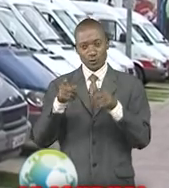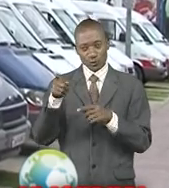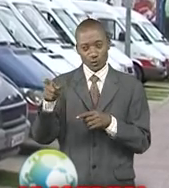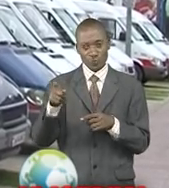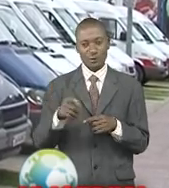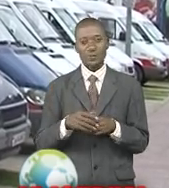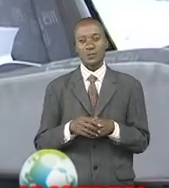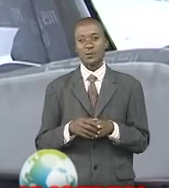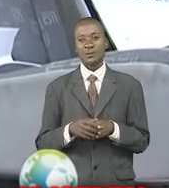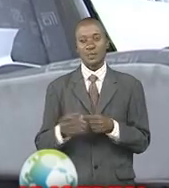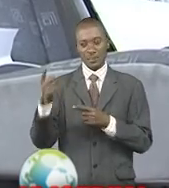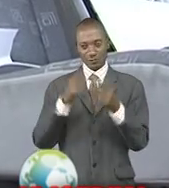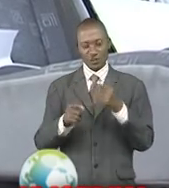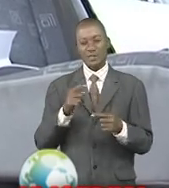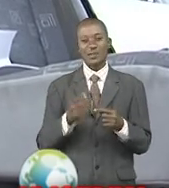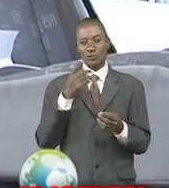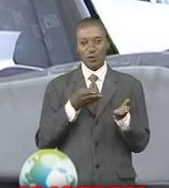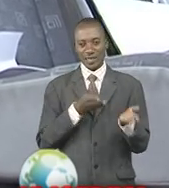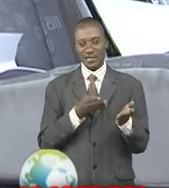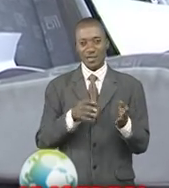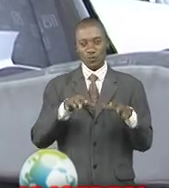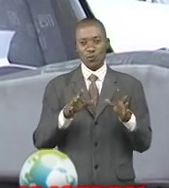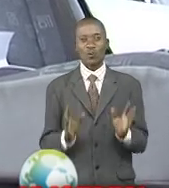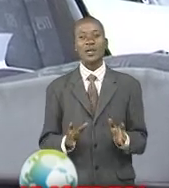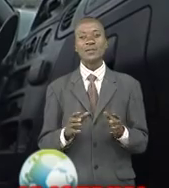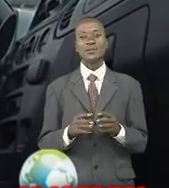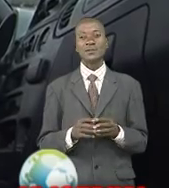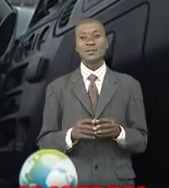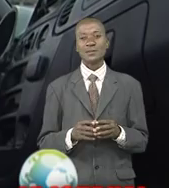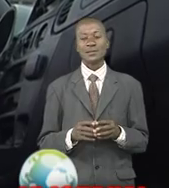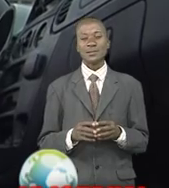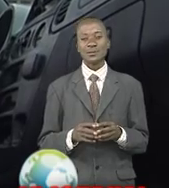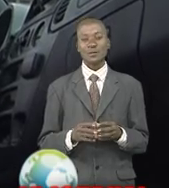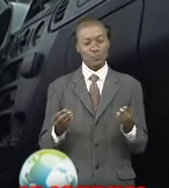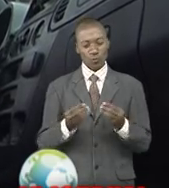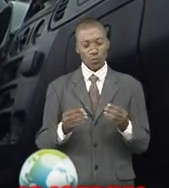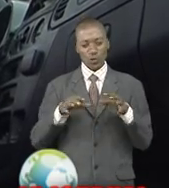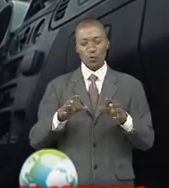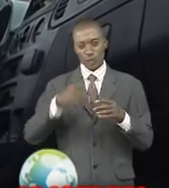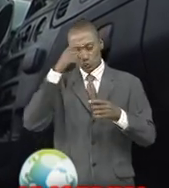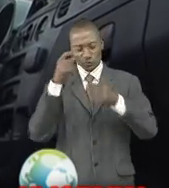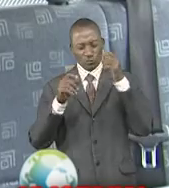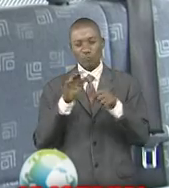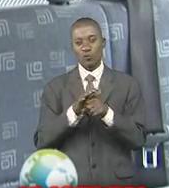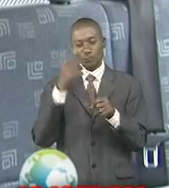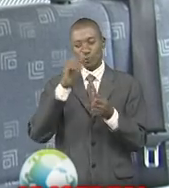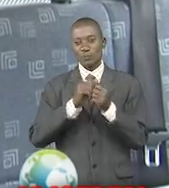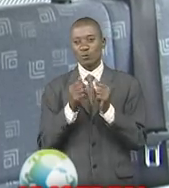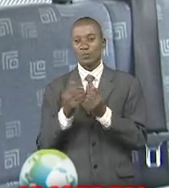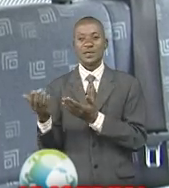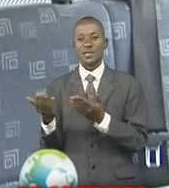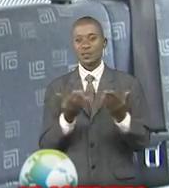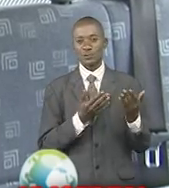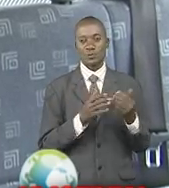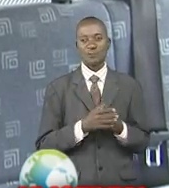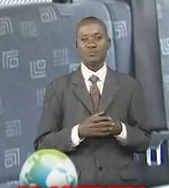véhicules vient répondre aux attentes des Congolais qui constituent également des solutions aux questions des transports en commun. Le numéro 1